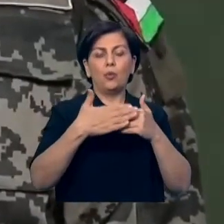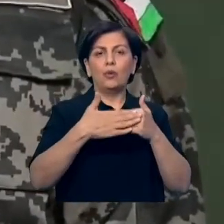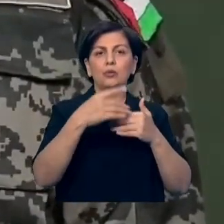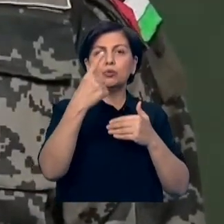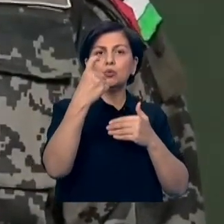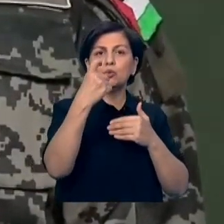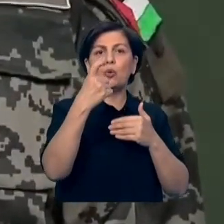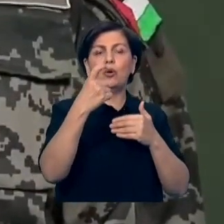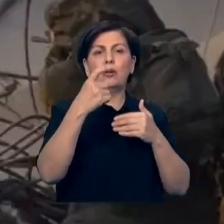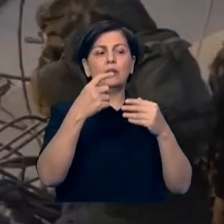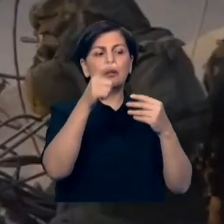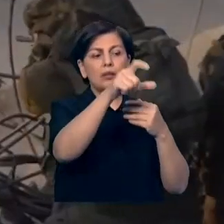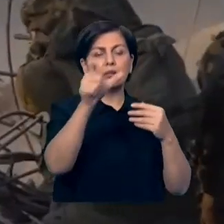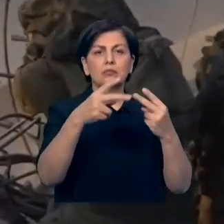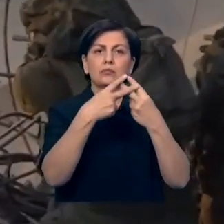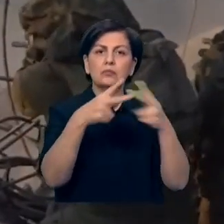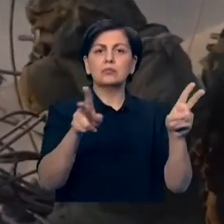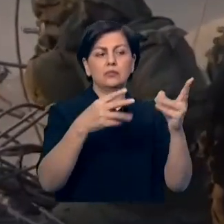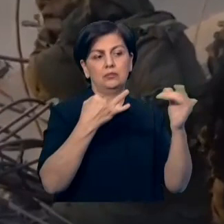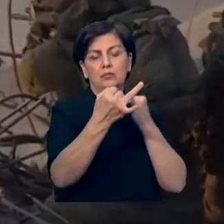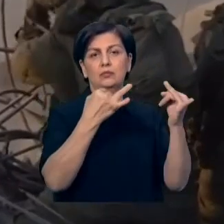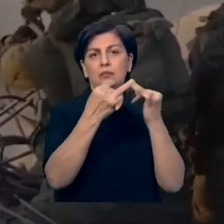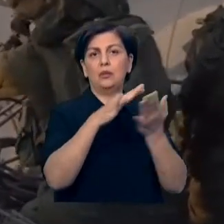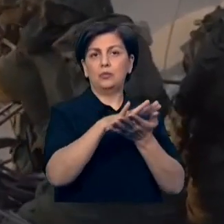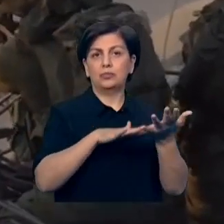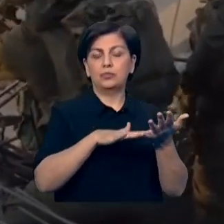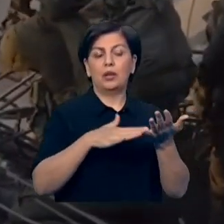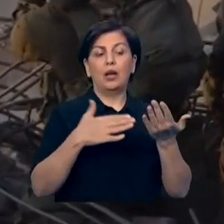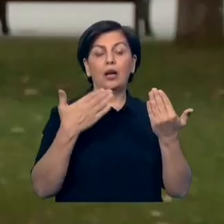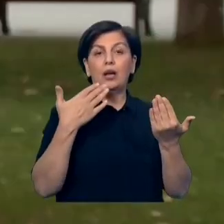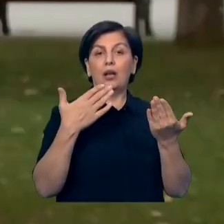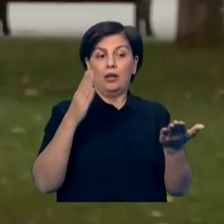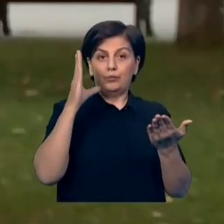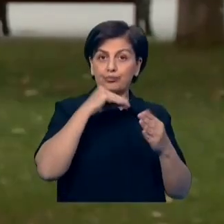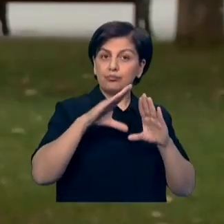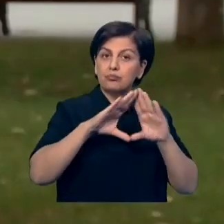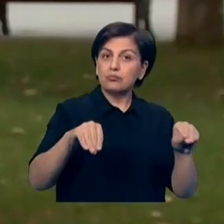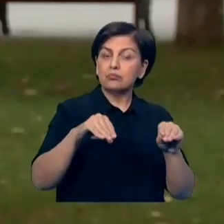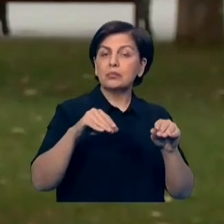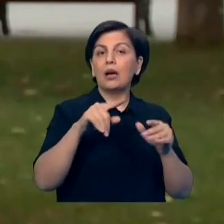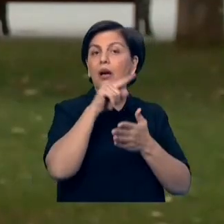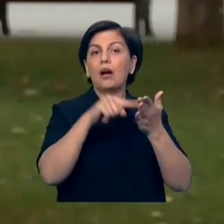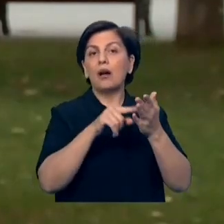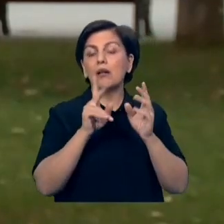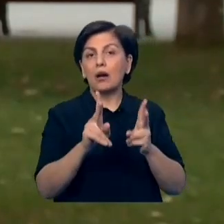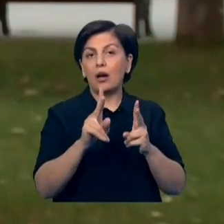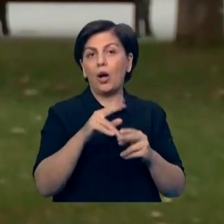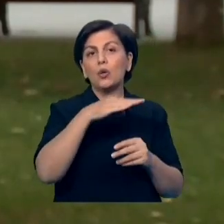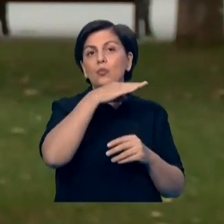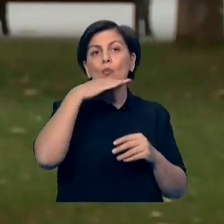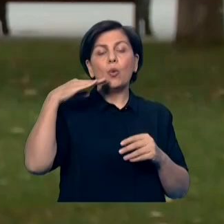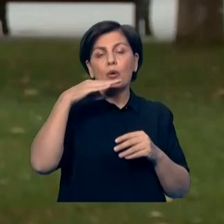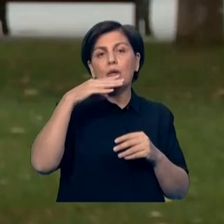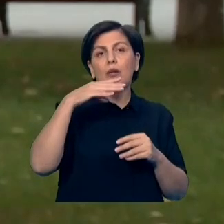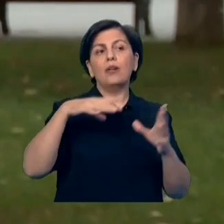üçün danışıqlar aparır. Bu addım atılarsa, yaxın şərqdə ateşkəs əldə oluna bilərmi? Bir çox mənbələr onu deyir ki, Netanyahu buna müəyyən